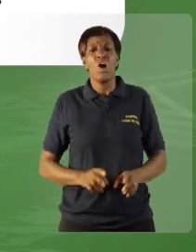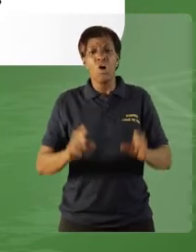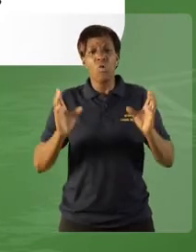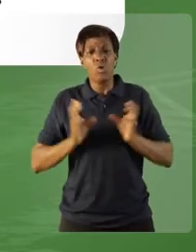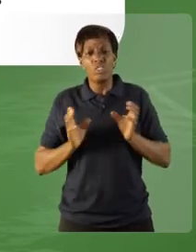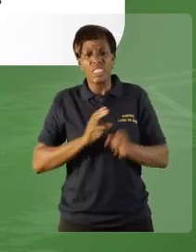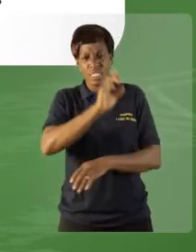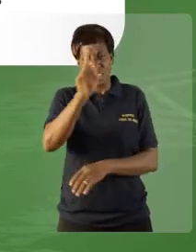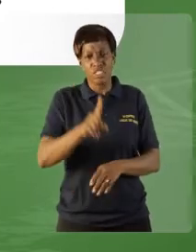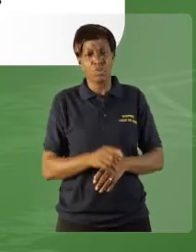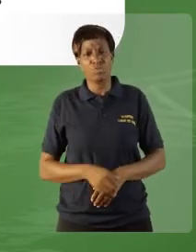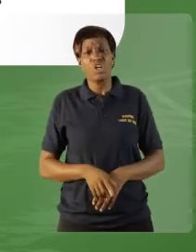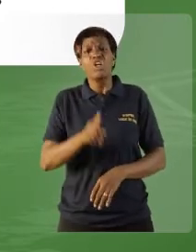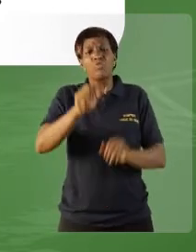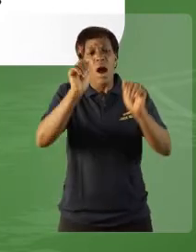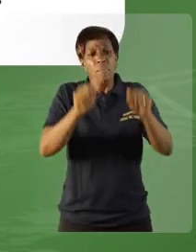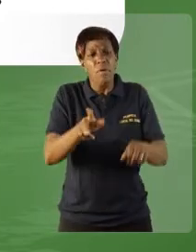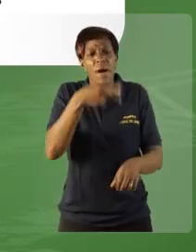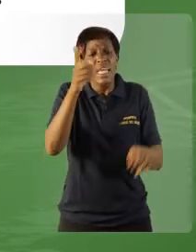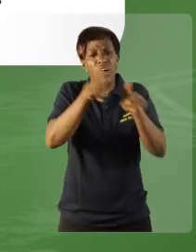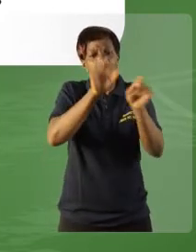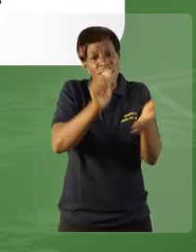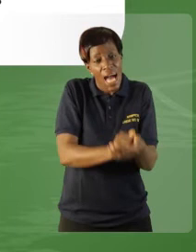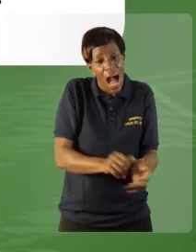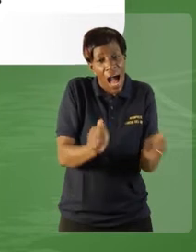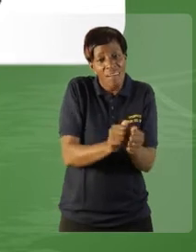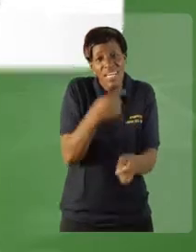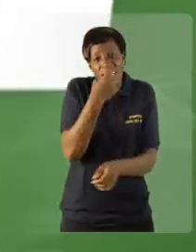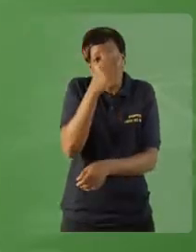Avec qui peux-tu t'exprimer de la sorte?